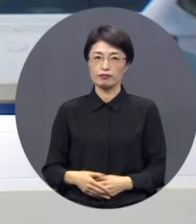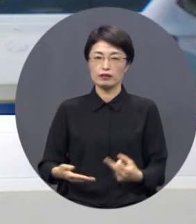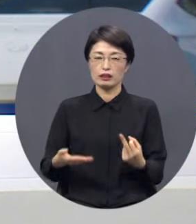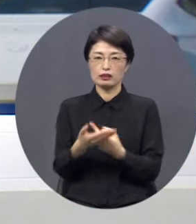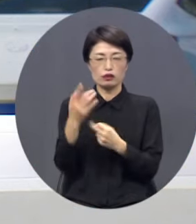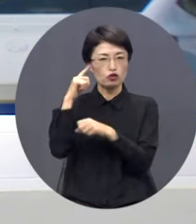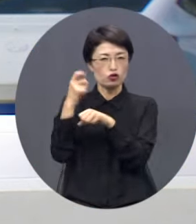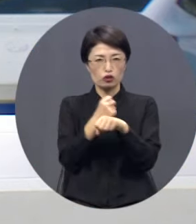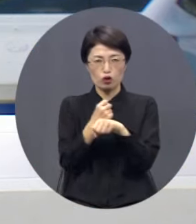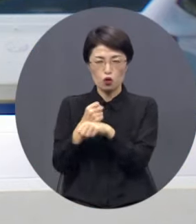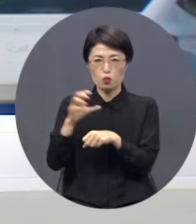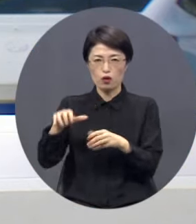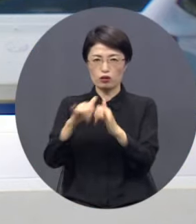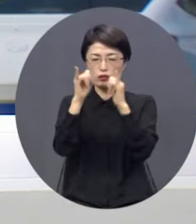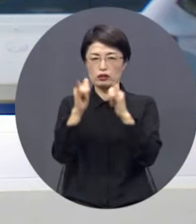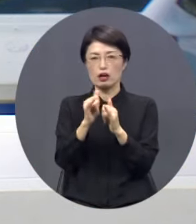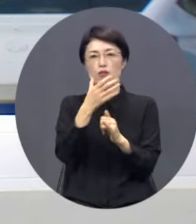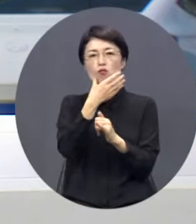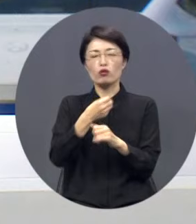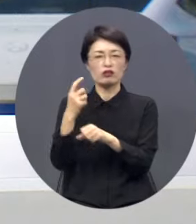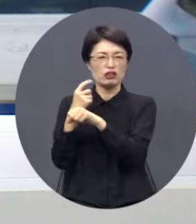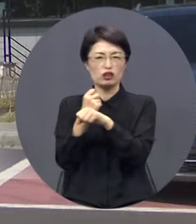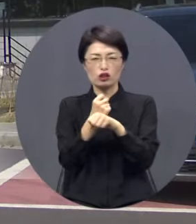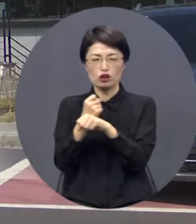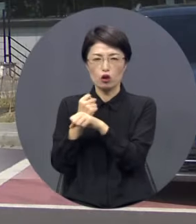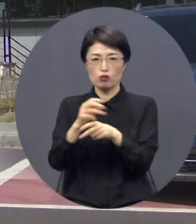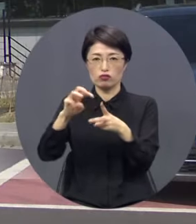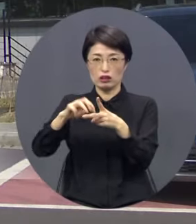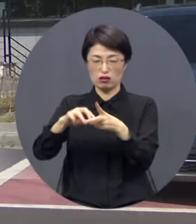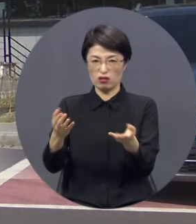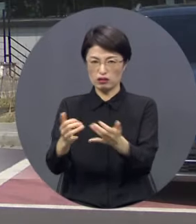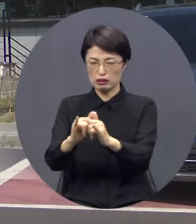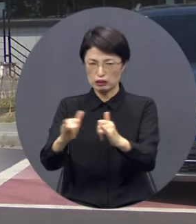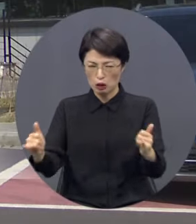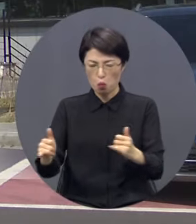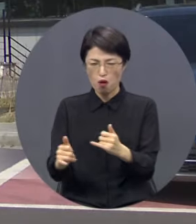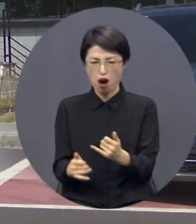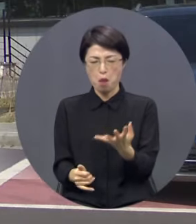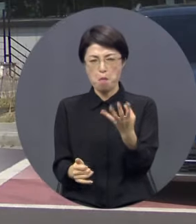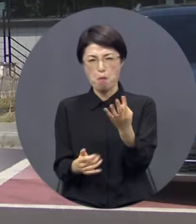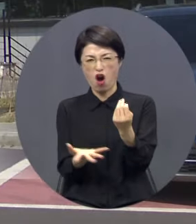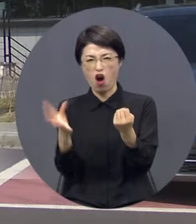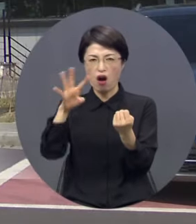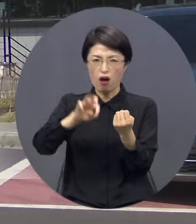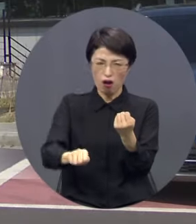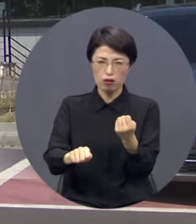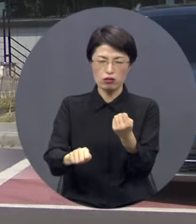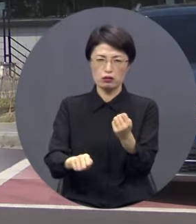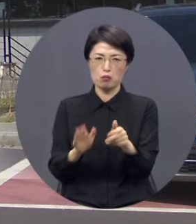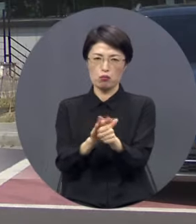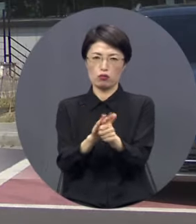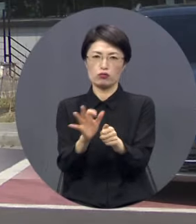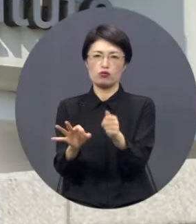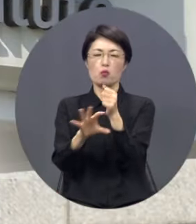제주연구원 제주사회복지연구센터 직원이 수억 원의 보조금을 횡령한 혐의로 경찰 수사를 받고